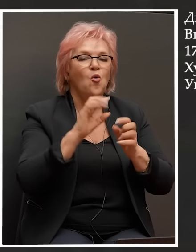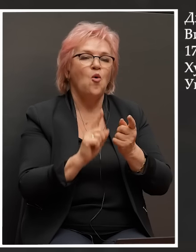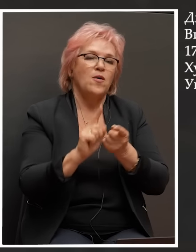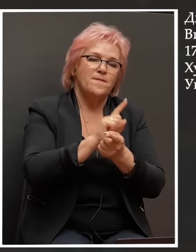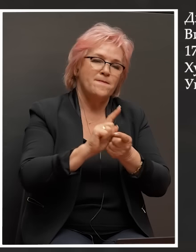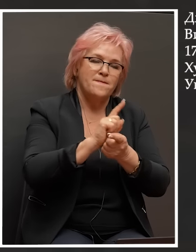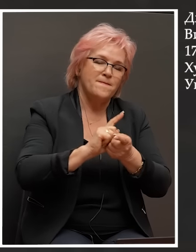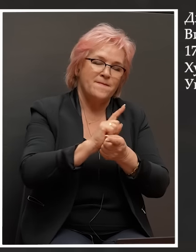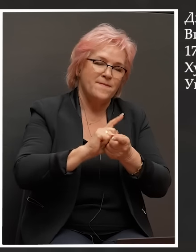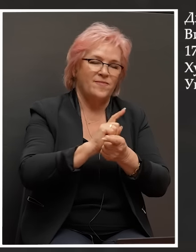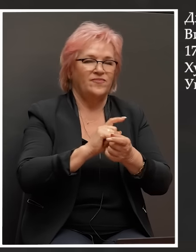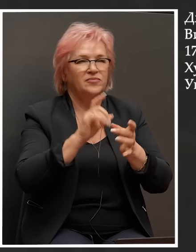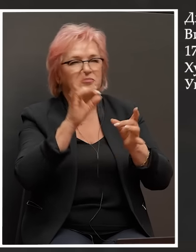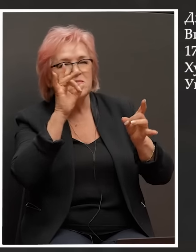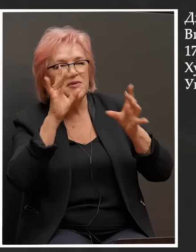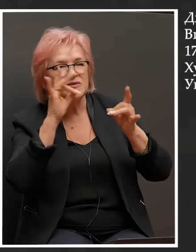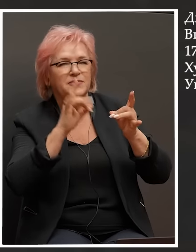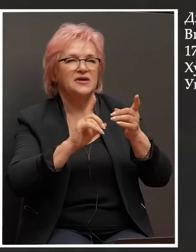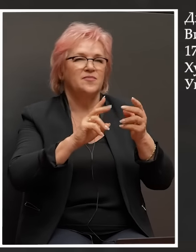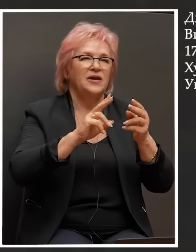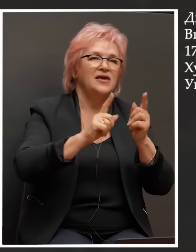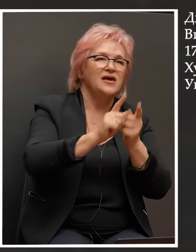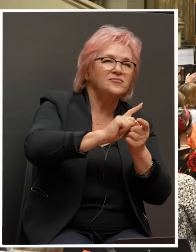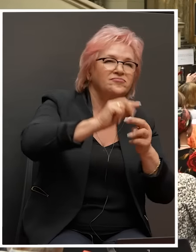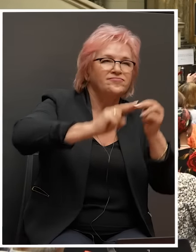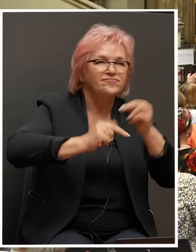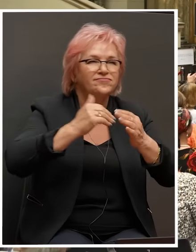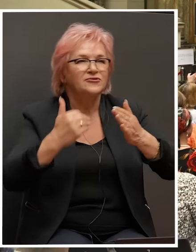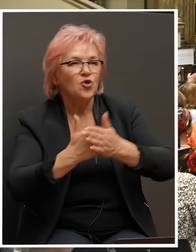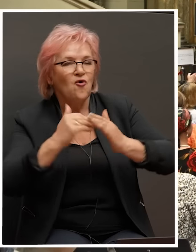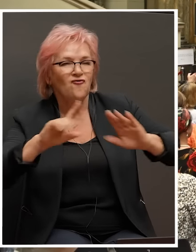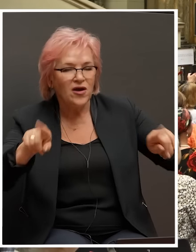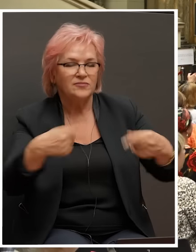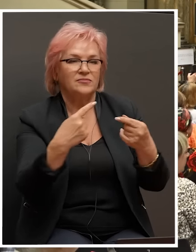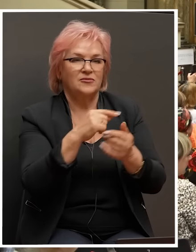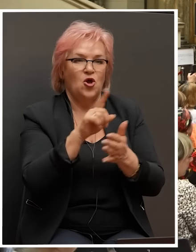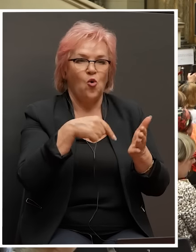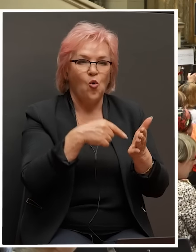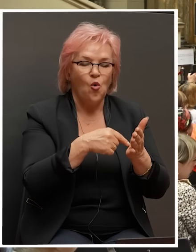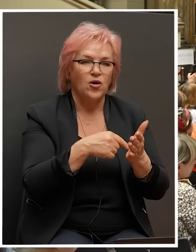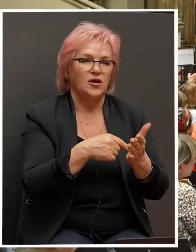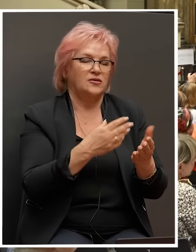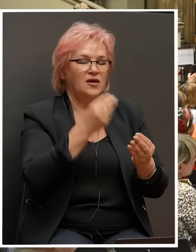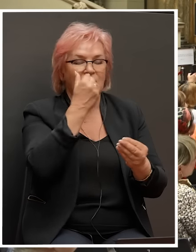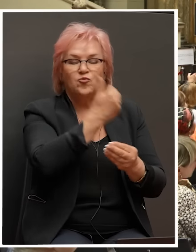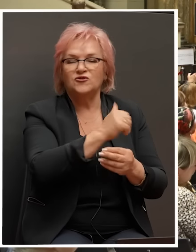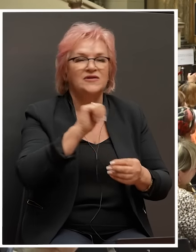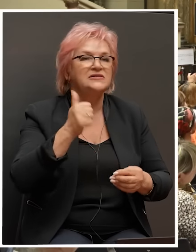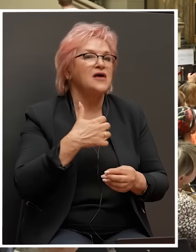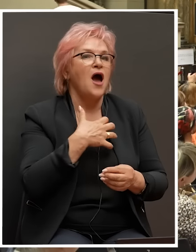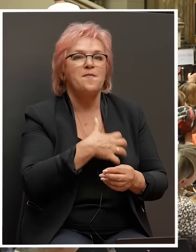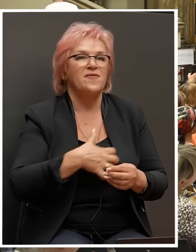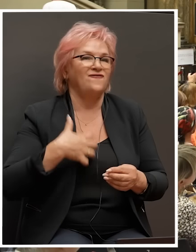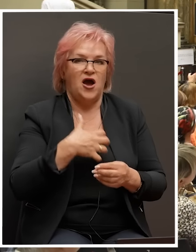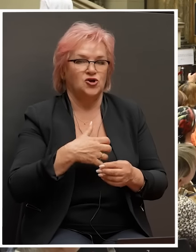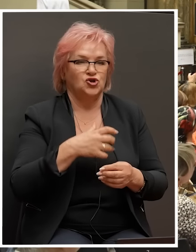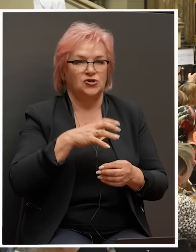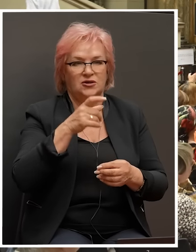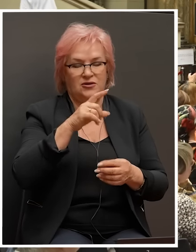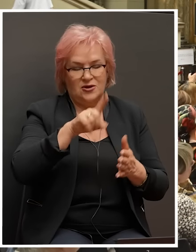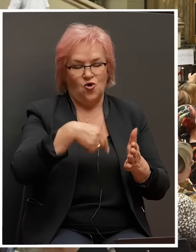переделке, приспособлении, перестройстве города, одного, на мой взгляд, самого важного города в истории